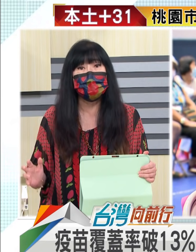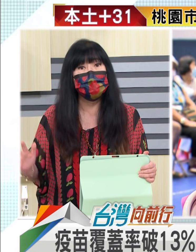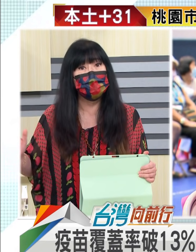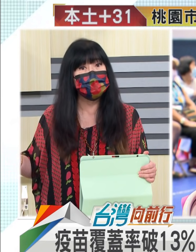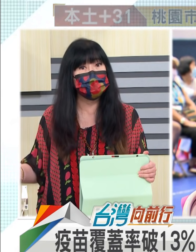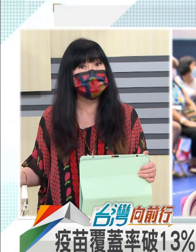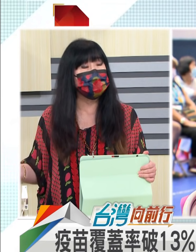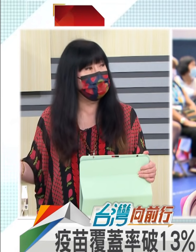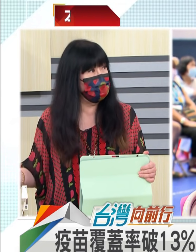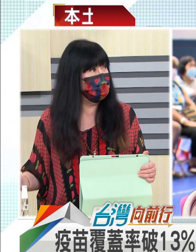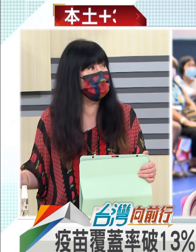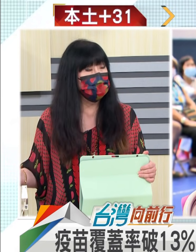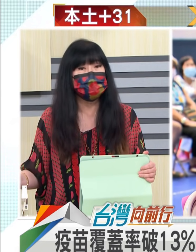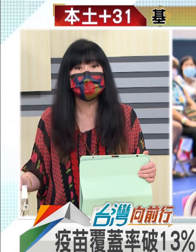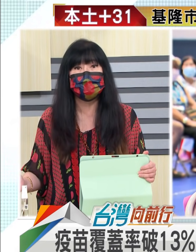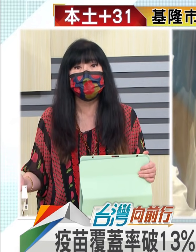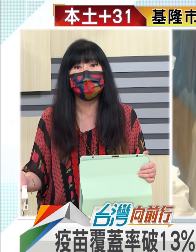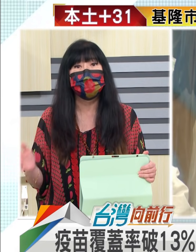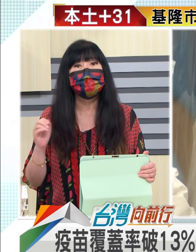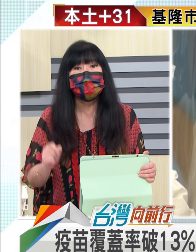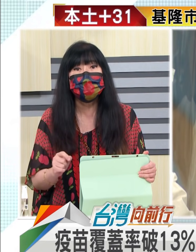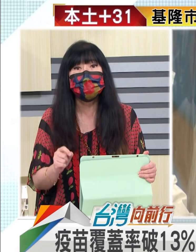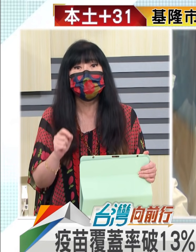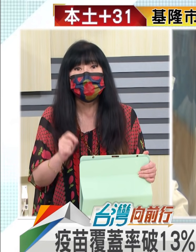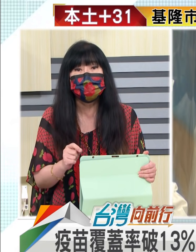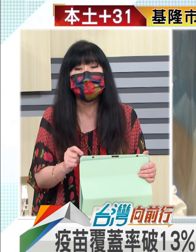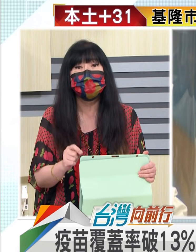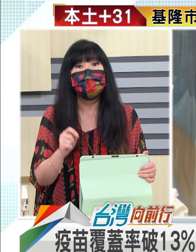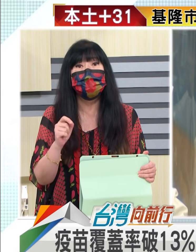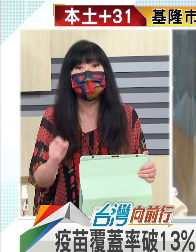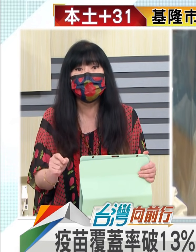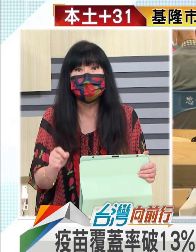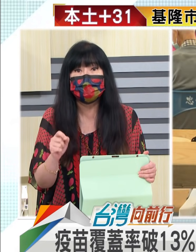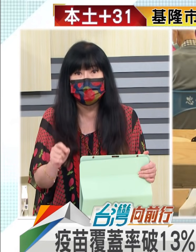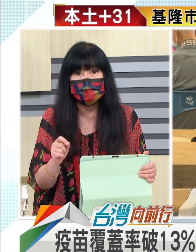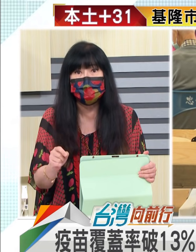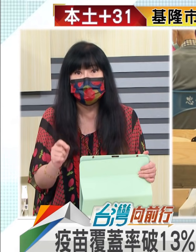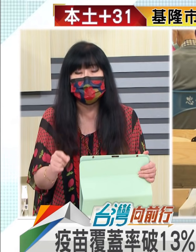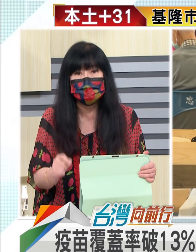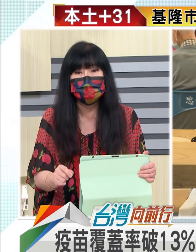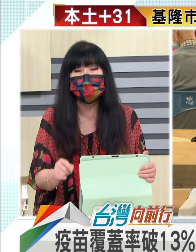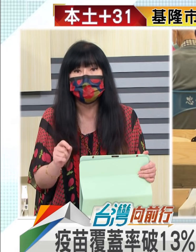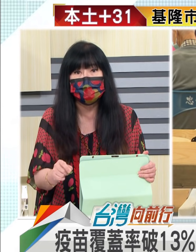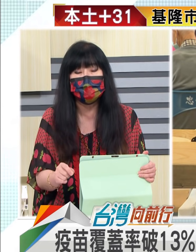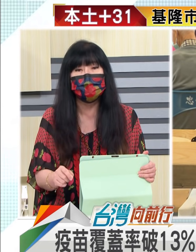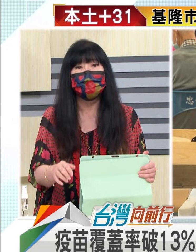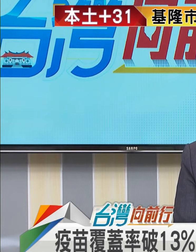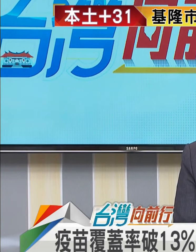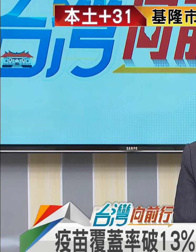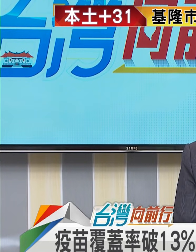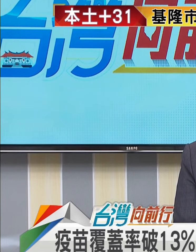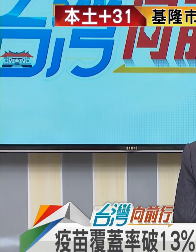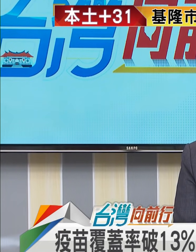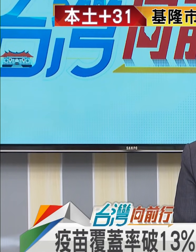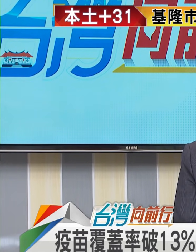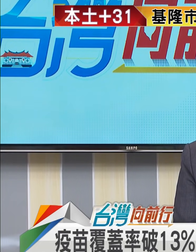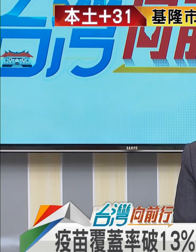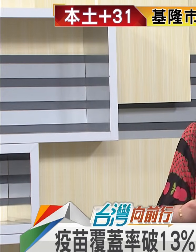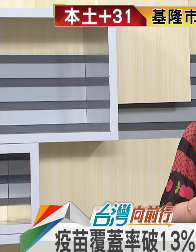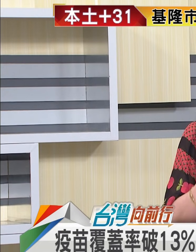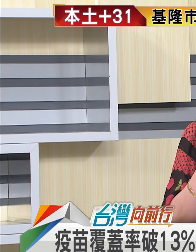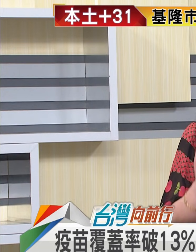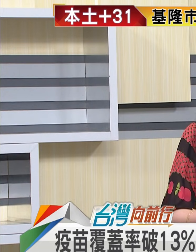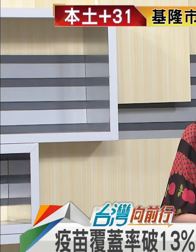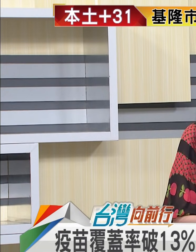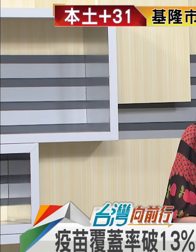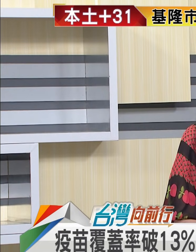疫苗我们手头上还有很多的这个疫苗，但是问题是，我们大家打疫苗的速度够不够？够不够到我们整个